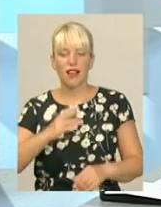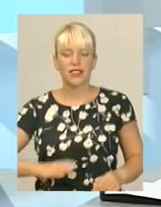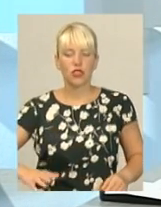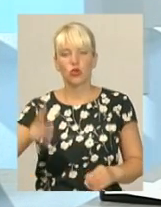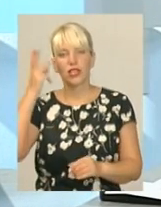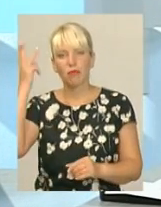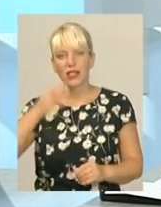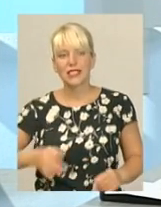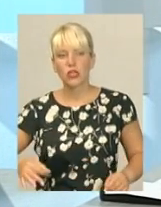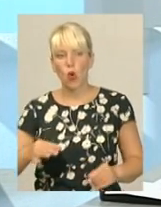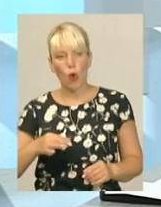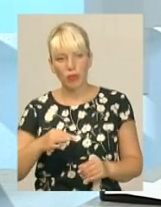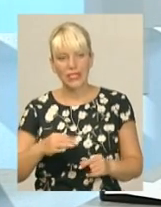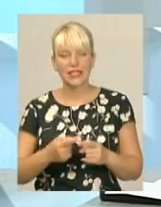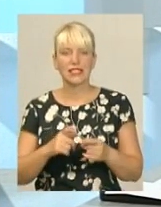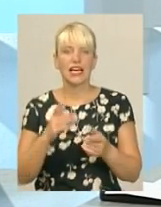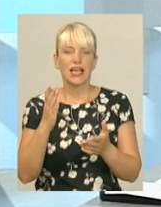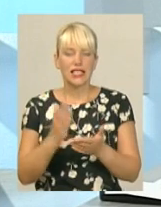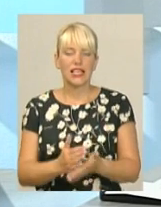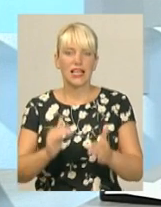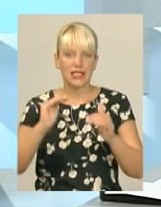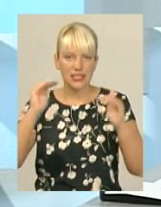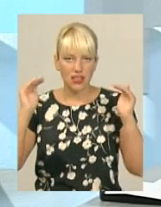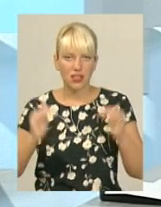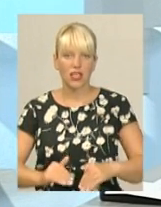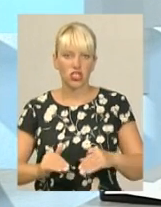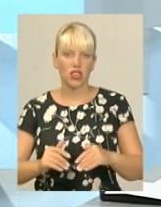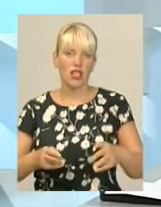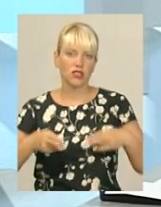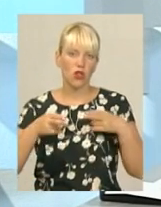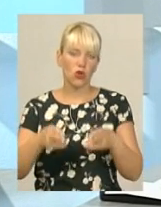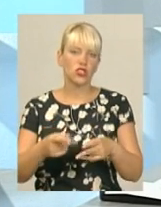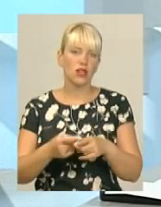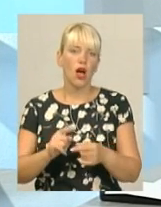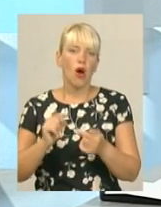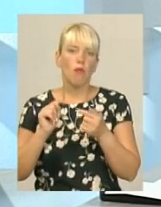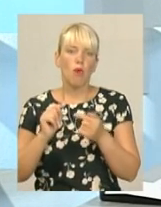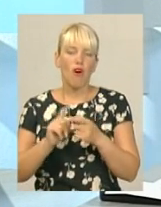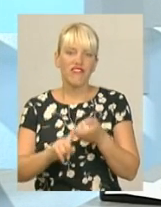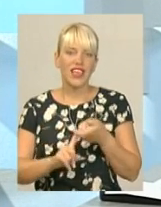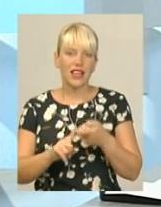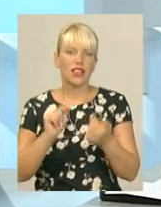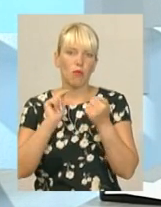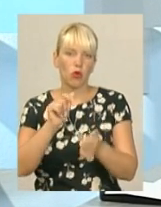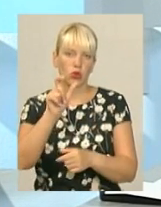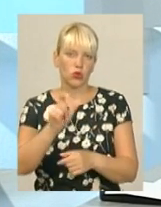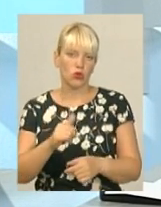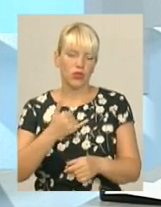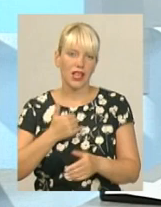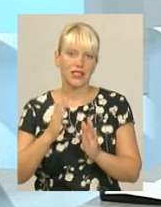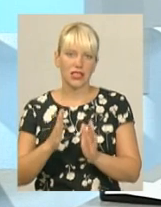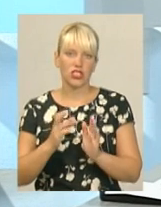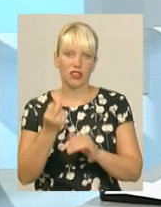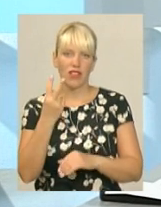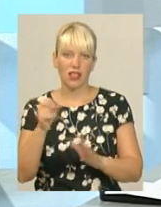області є різке зниження злочинів, пов'язаних проти особи. Тобто в нас скоєно лише